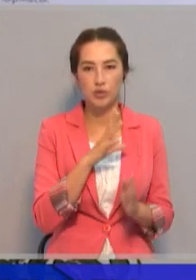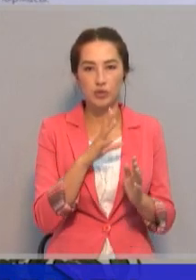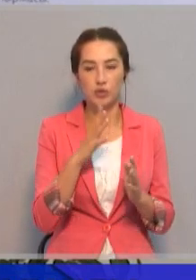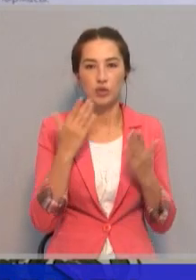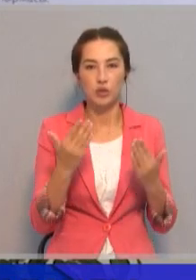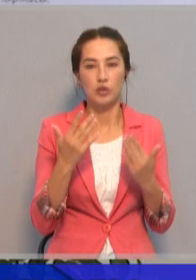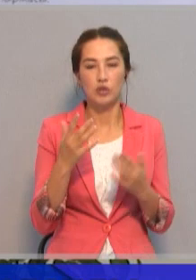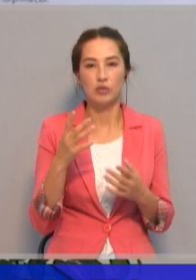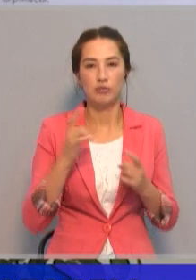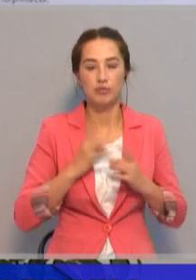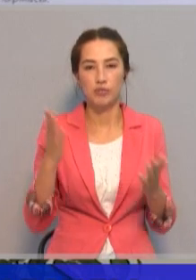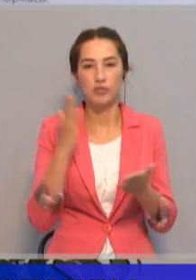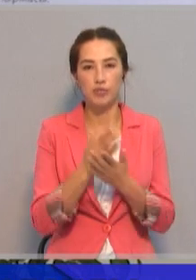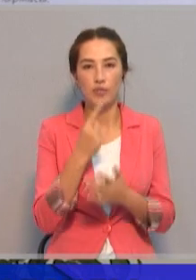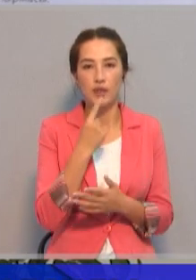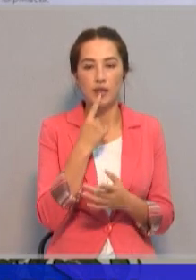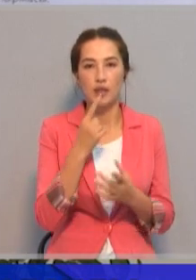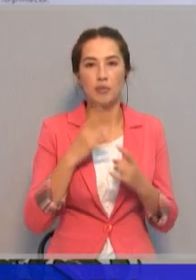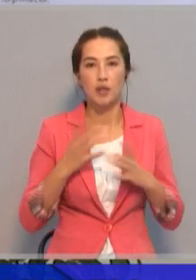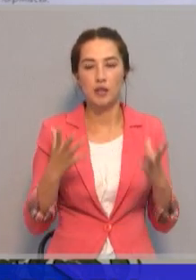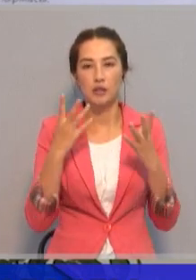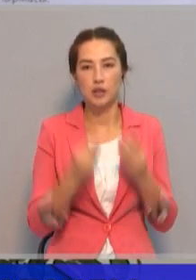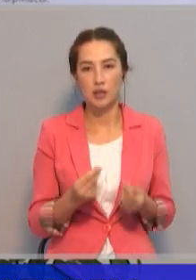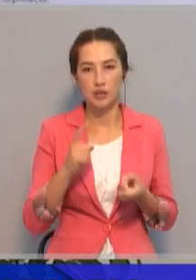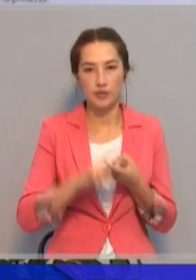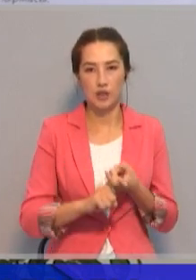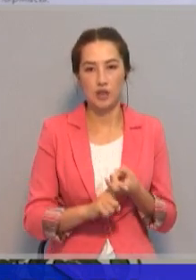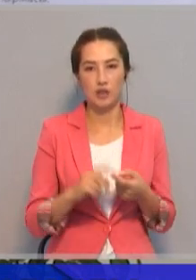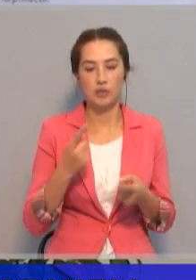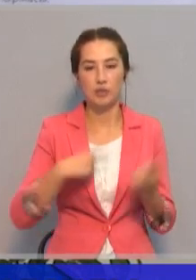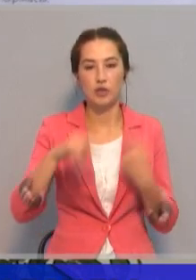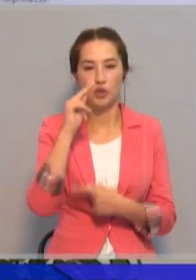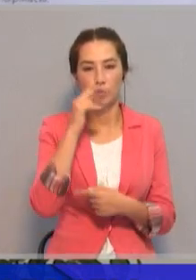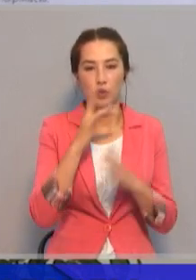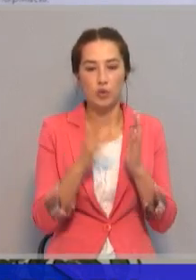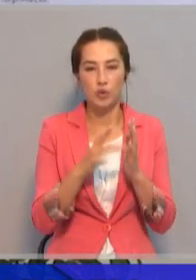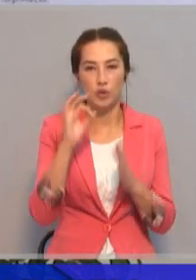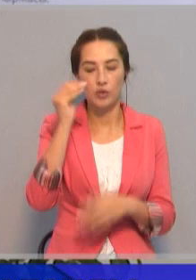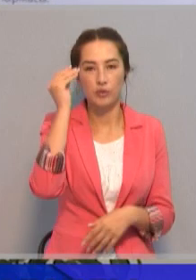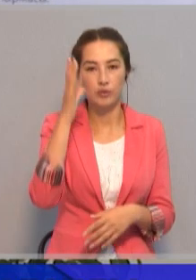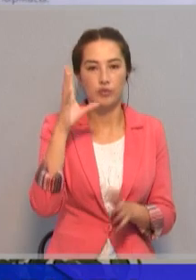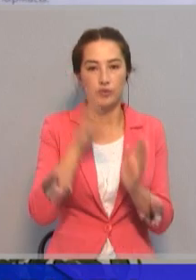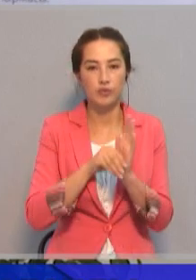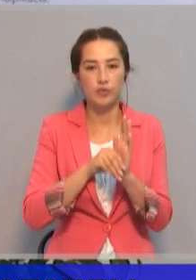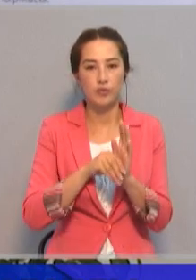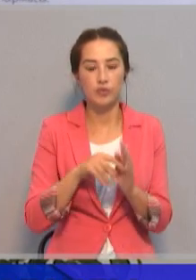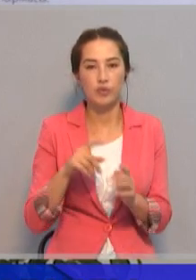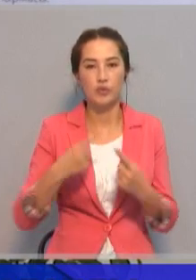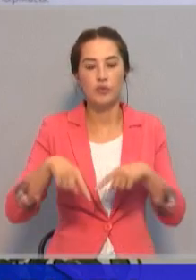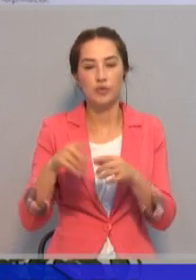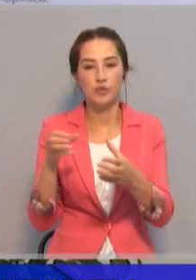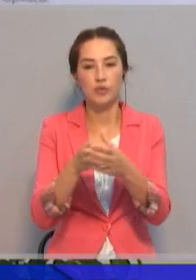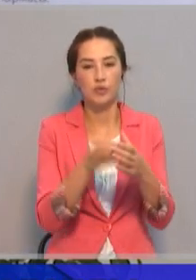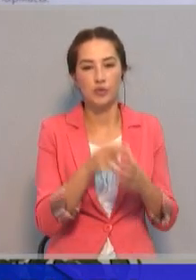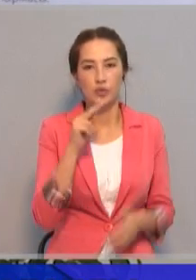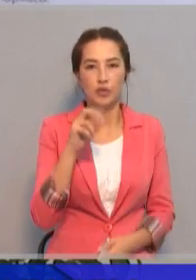қазір тойланып жатыр. Міне сол тілдер мерекесіне қарсаңында біздің Шымкент қаласы білім басқармасына қарасында барлық мекемелер арнайы